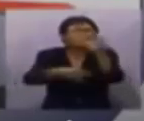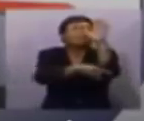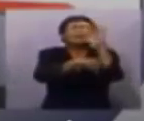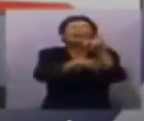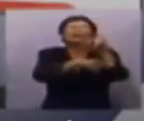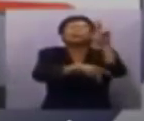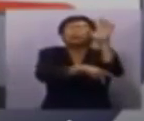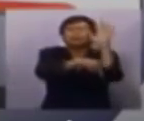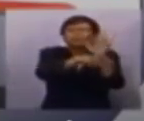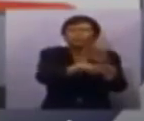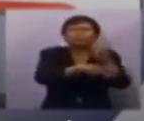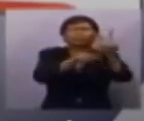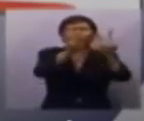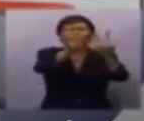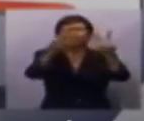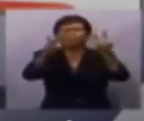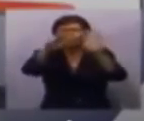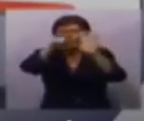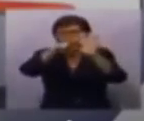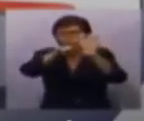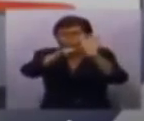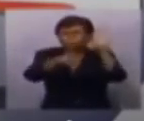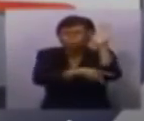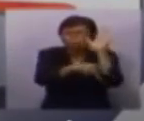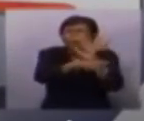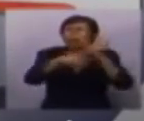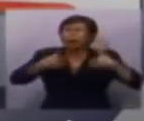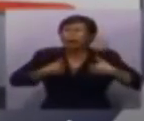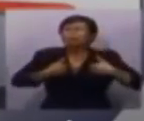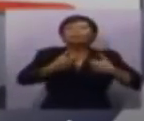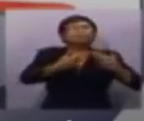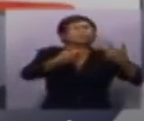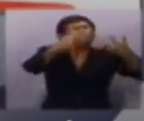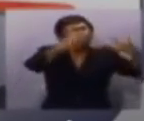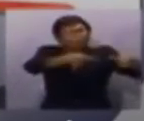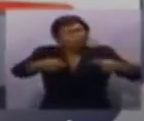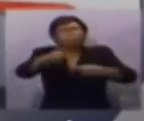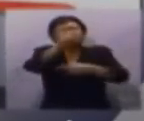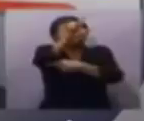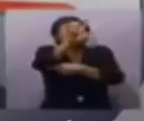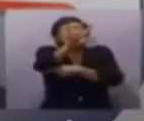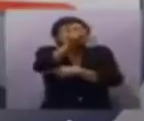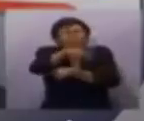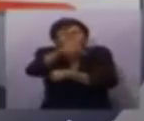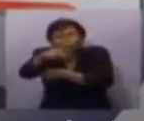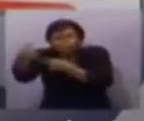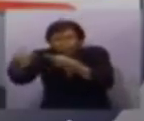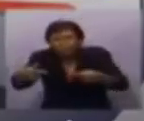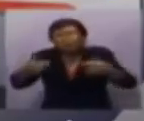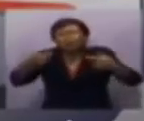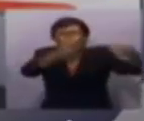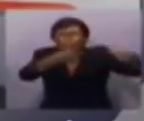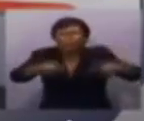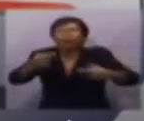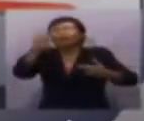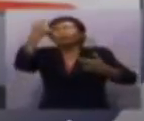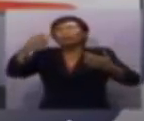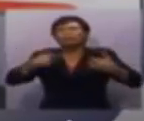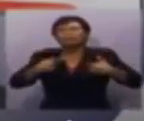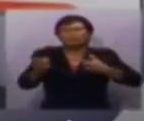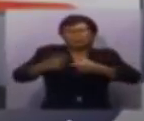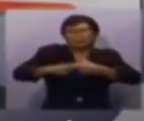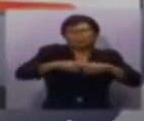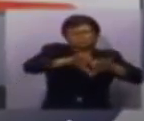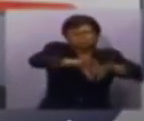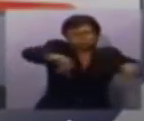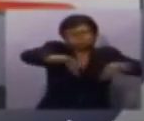daripada 222 kerusi parlimen, menyaksikan pertandingan tiga penjuru, dan ini ada kaitan dengan perpecahan dialami oleh